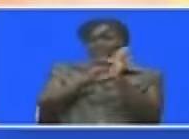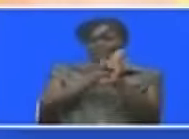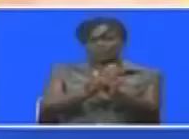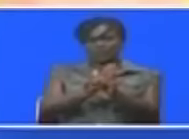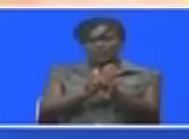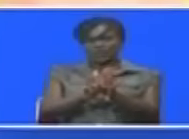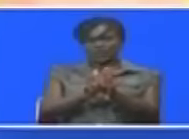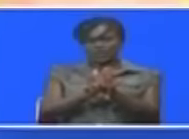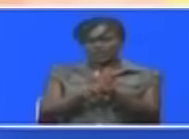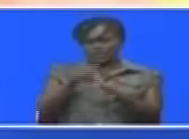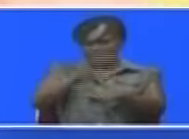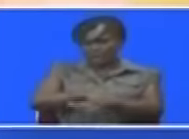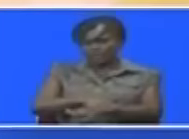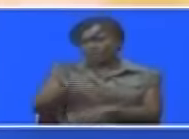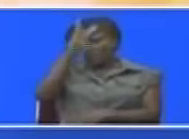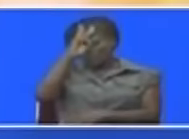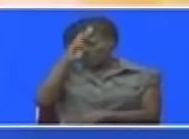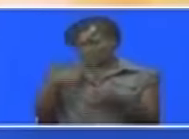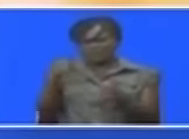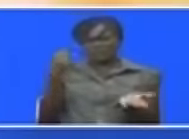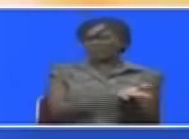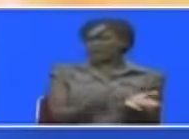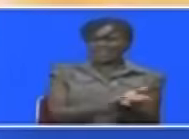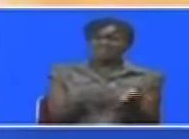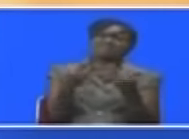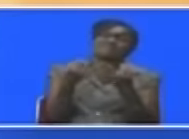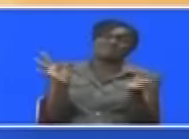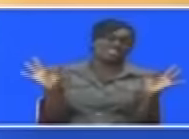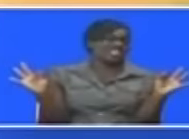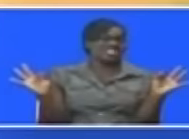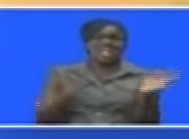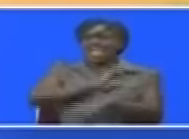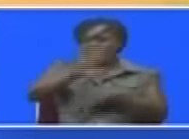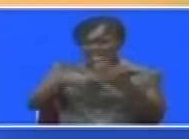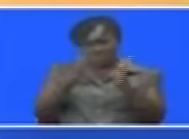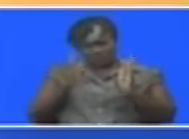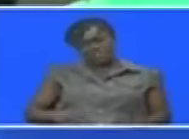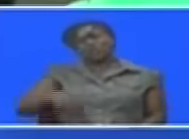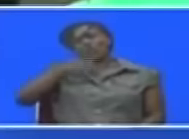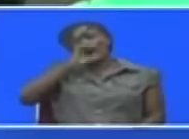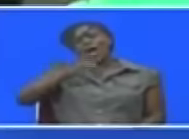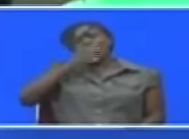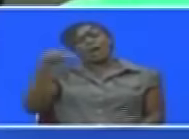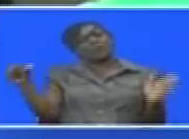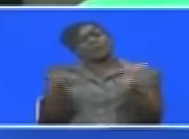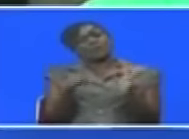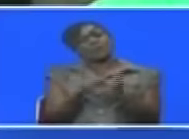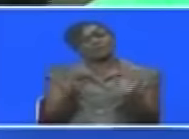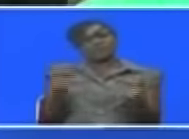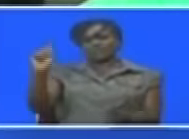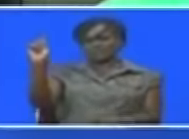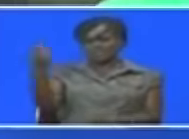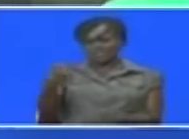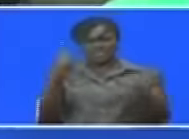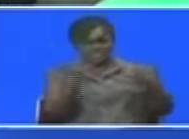rahisi sana ukamatwe na polisi. Lakini pale Uganda iko free, kila mtu anaweza kunywa vile anataka. Hapa Kenya wanataka tu